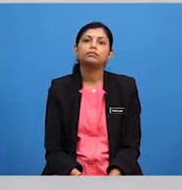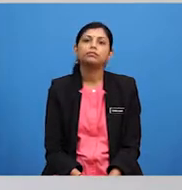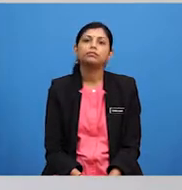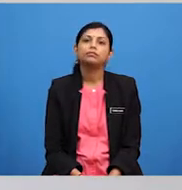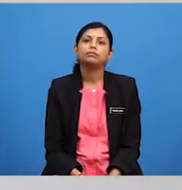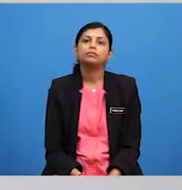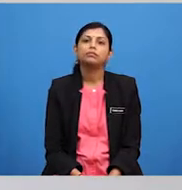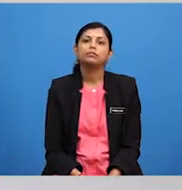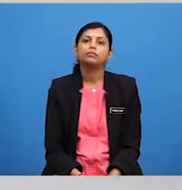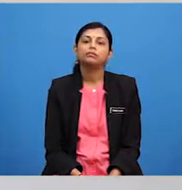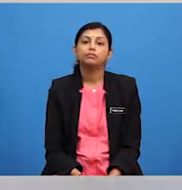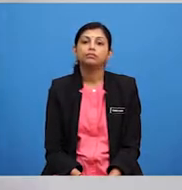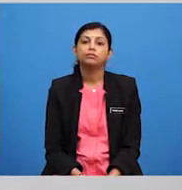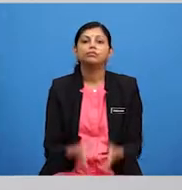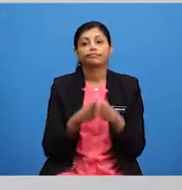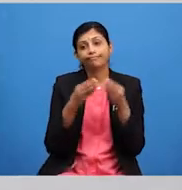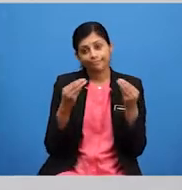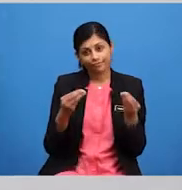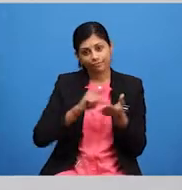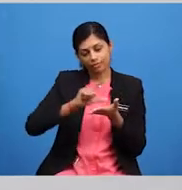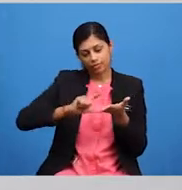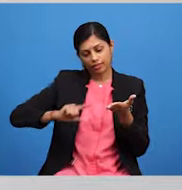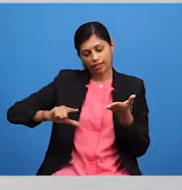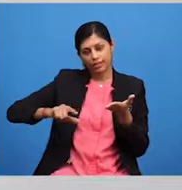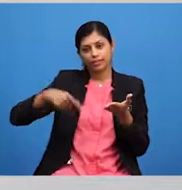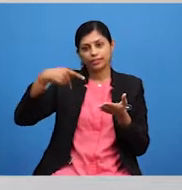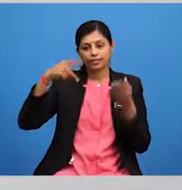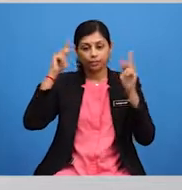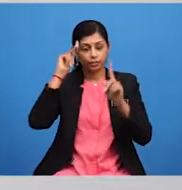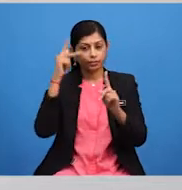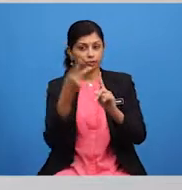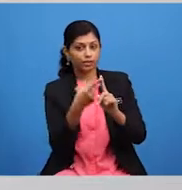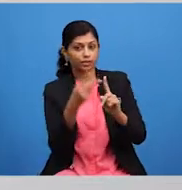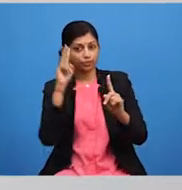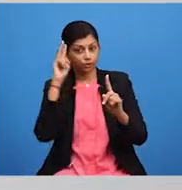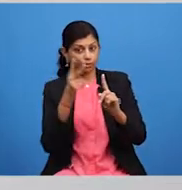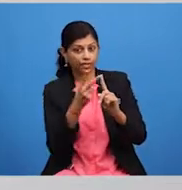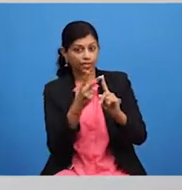Inilah hasil lakaran perspektif satu titik.